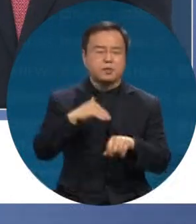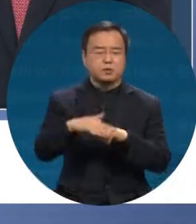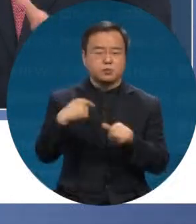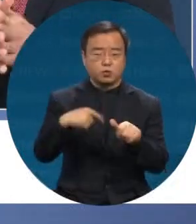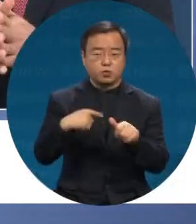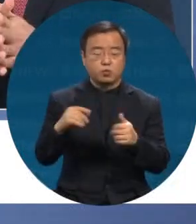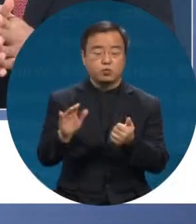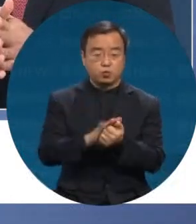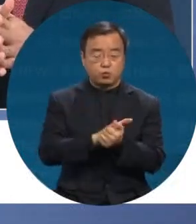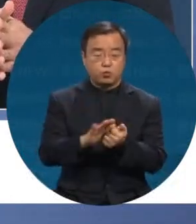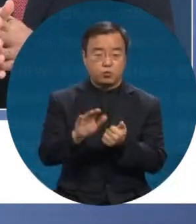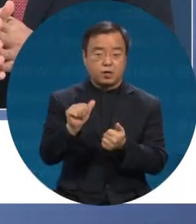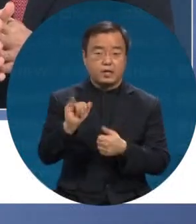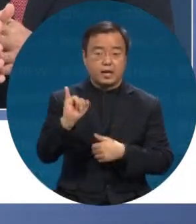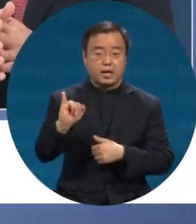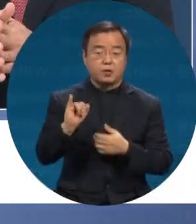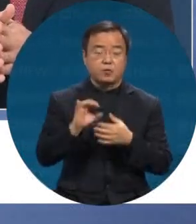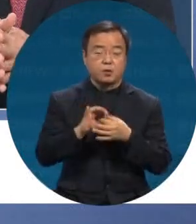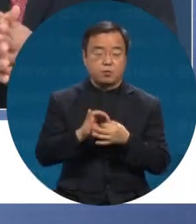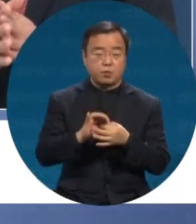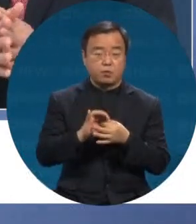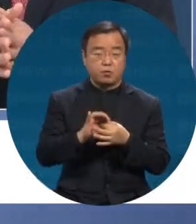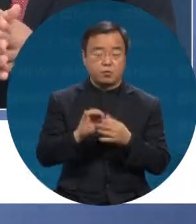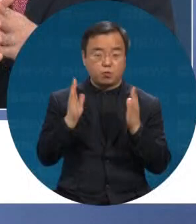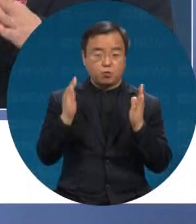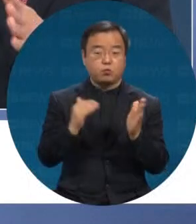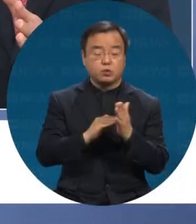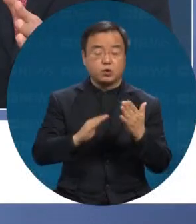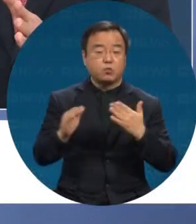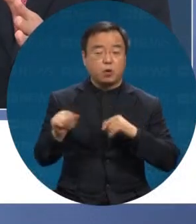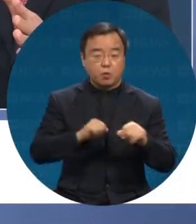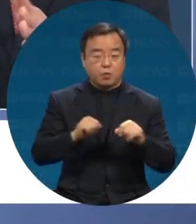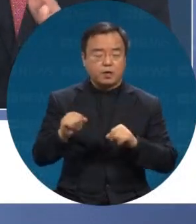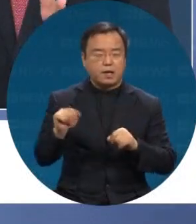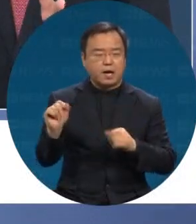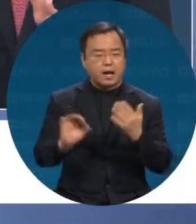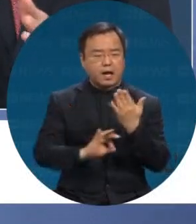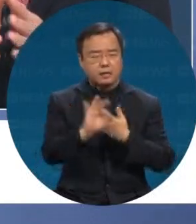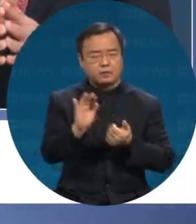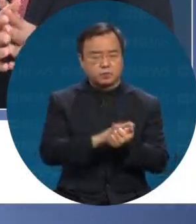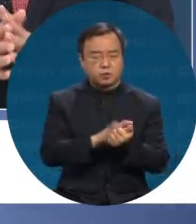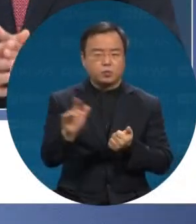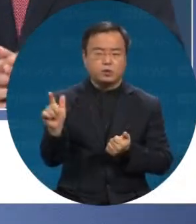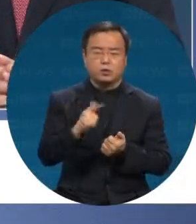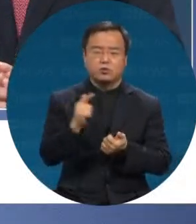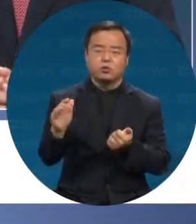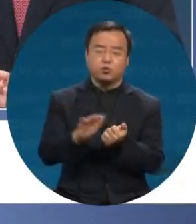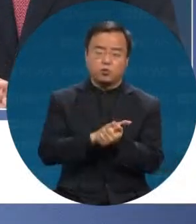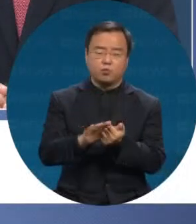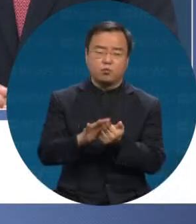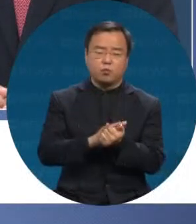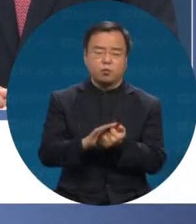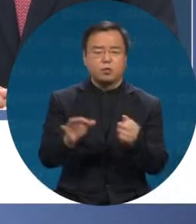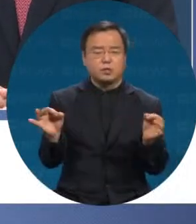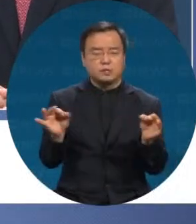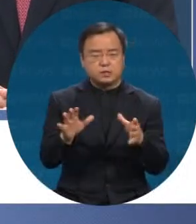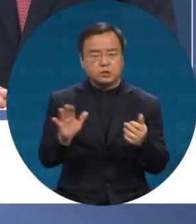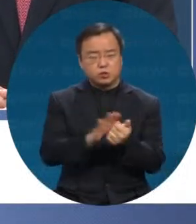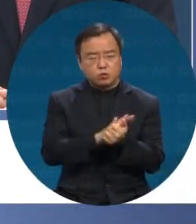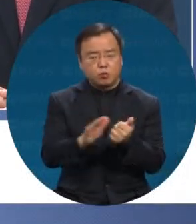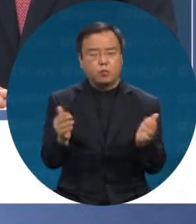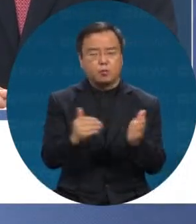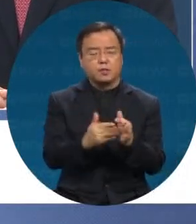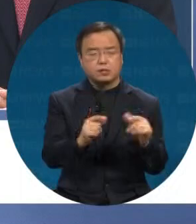그래서 ai와 같은 반가워 활동도 하고 또 아침도 일본 저녁 돌봄 일시돌봄 이렇게 다양하게 해서 학부모님들의